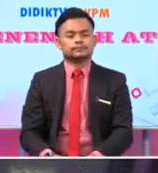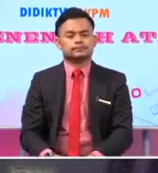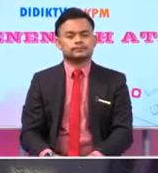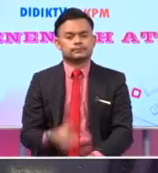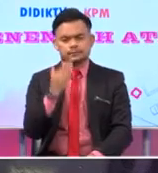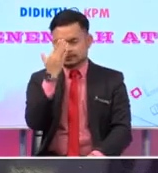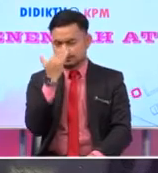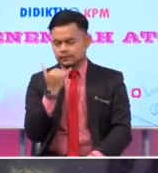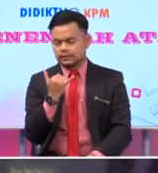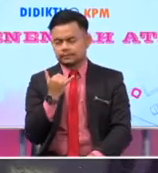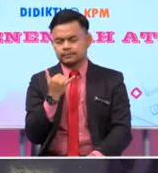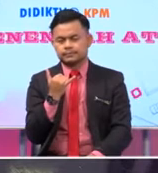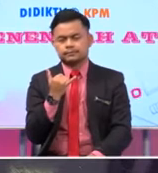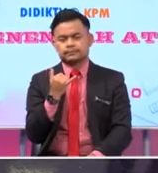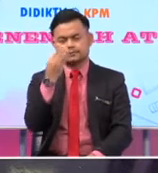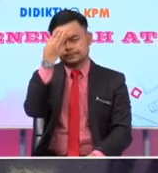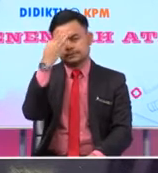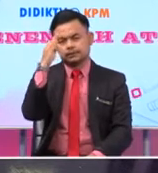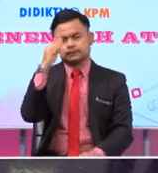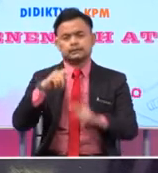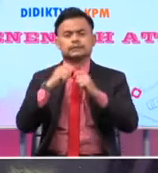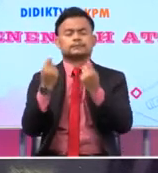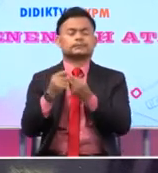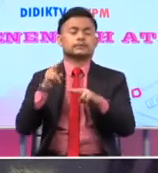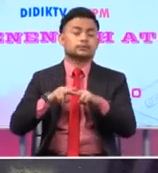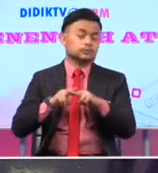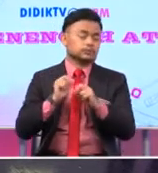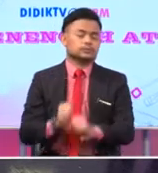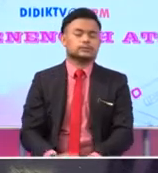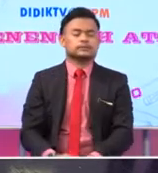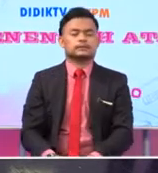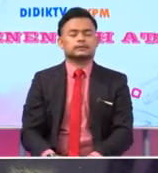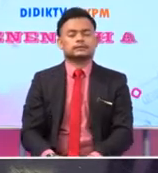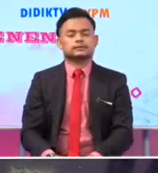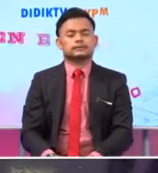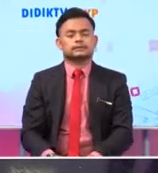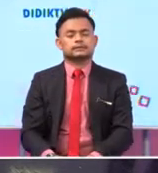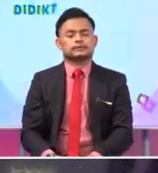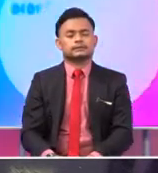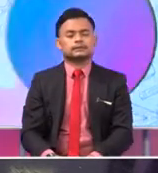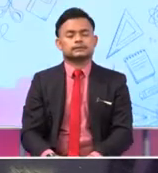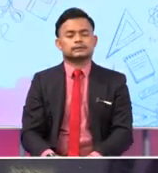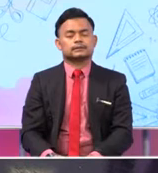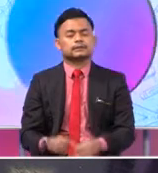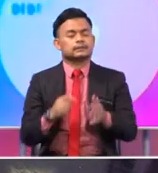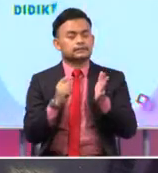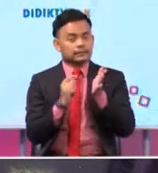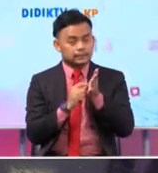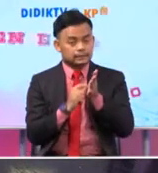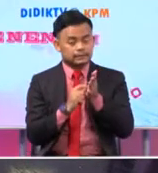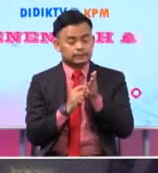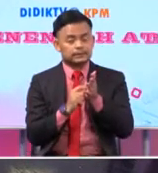agaknya kenapa Mirana bagi tempat duduk dekat dia sebagai panje desain ataupun sebagai tanjir orang keprihatinan kita